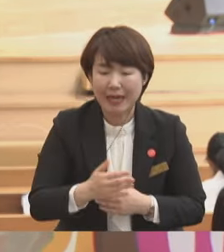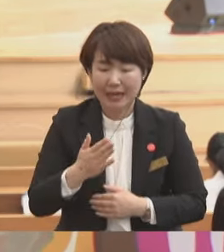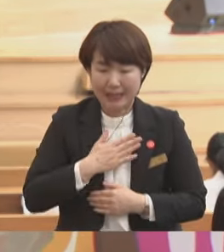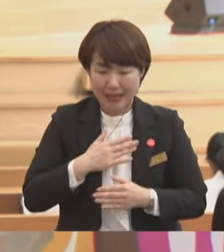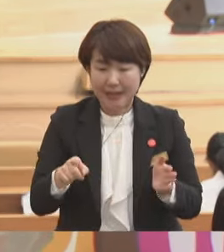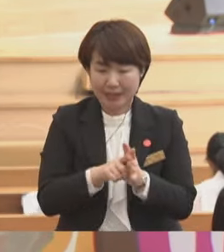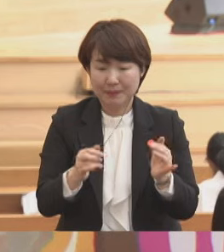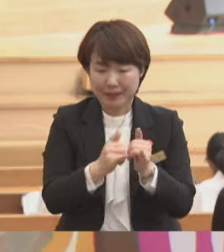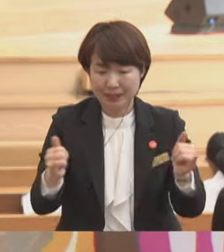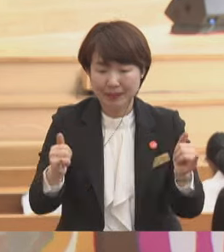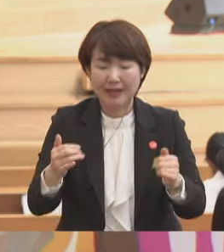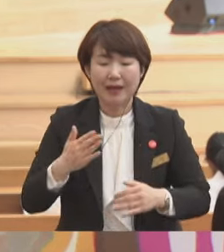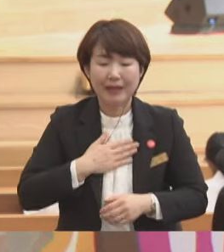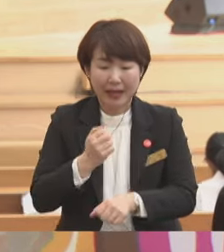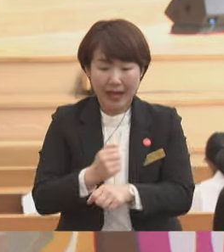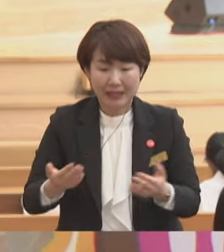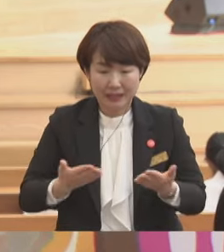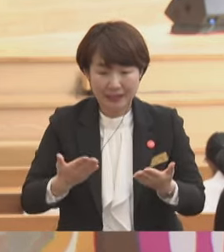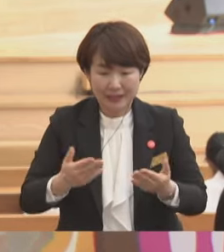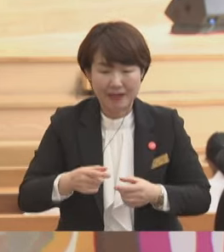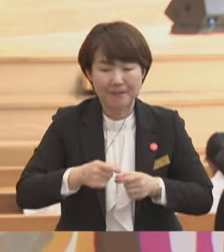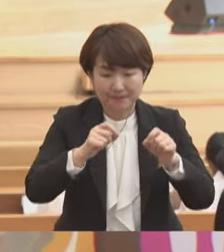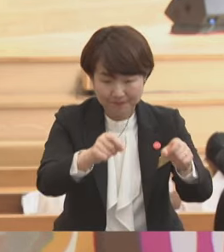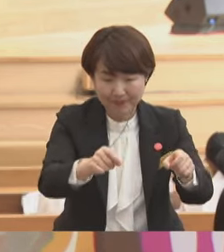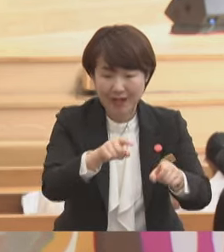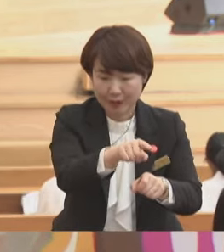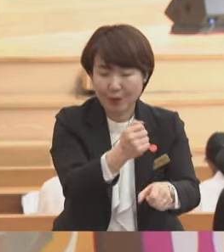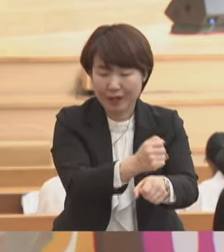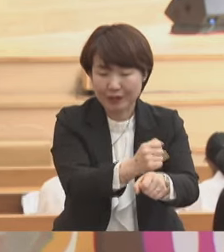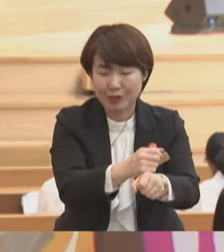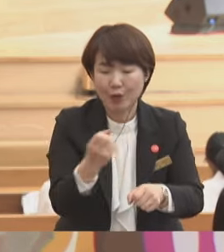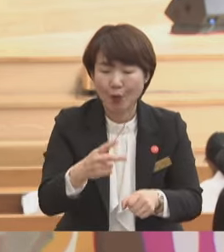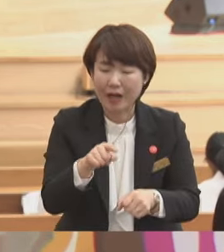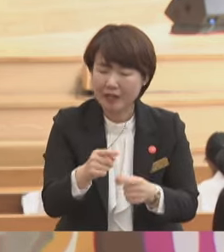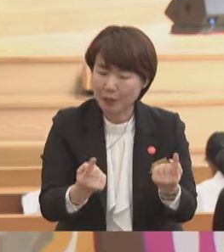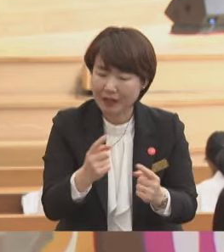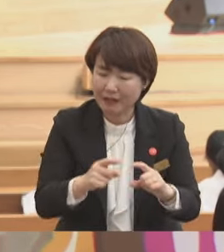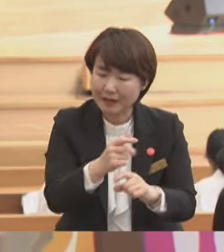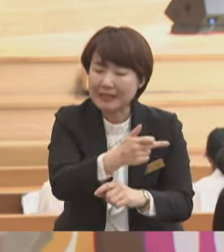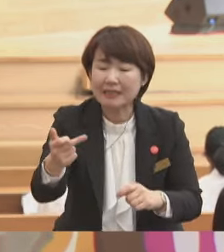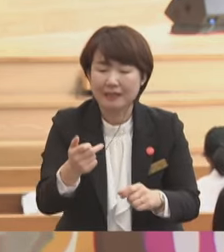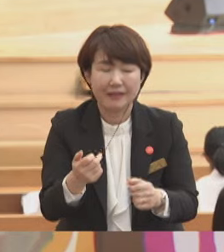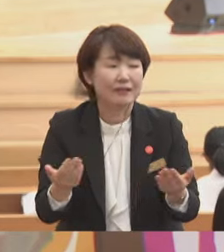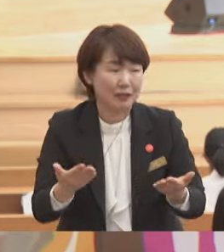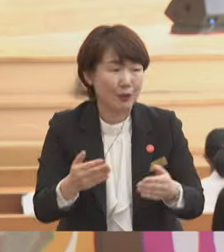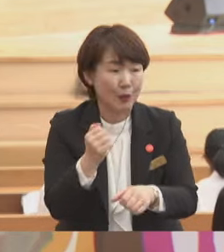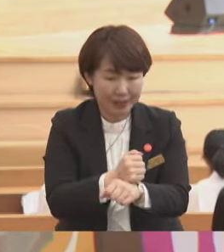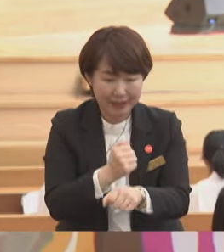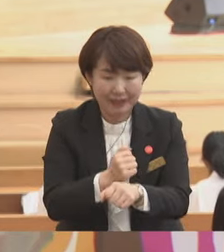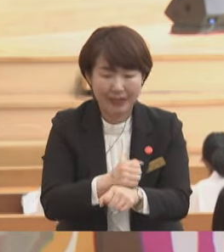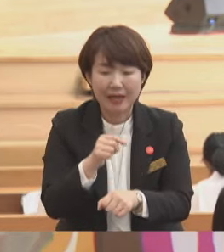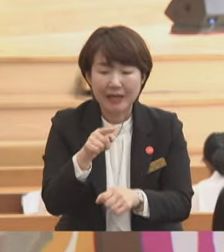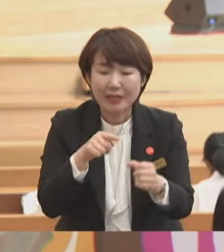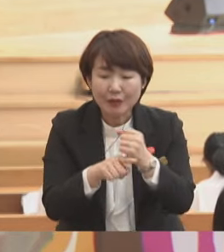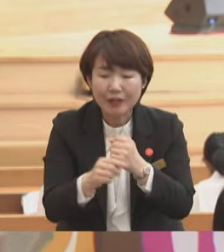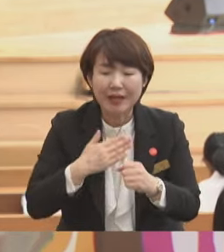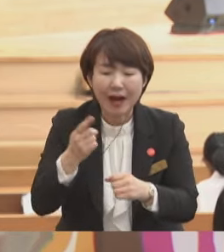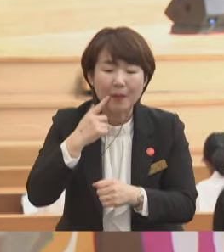이르노니 나를 믿는 자는 내가 하는 일을 그도 할 것이요 또한 그보다 큰 일도 하리니이는 내가 아버지께로